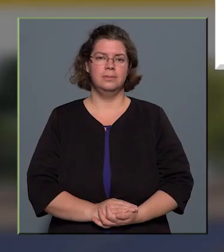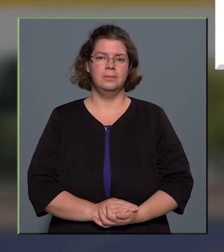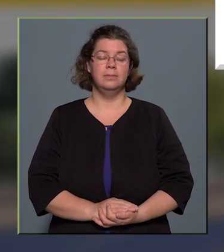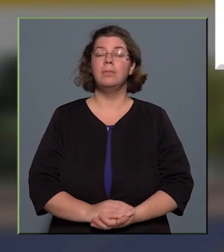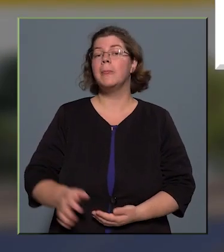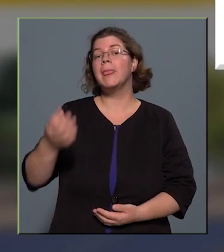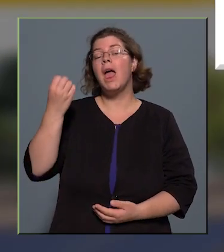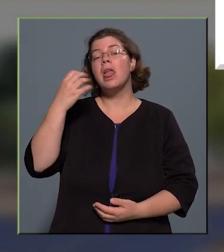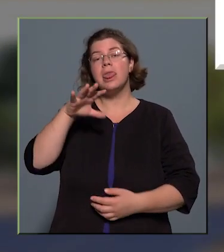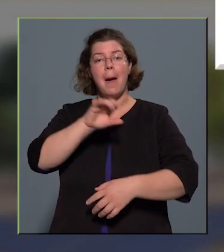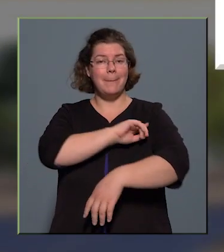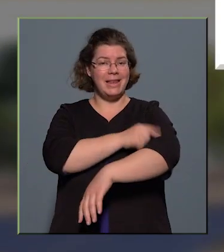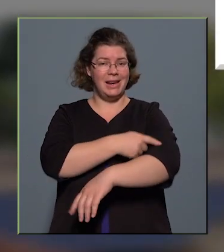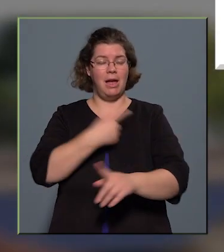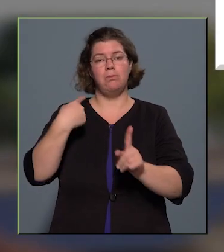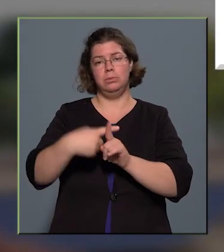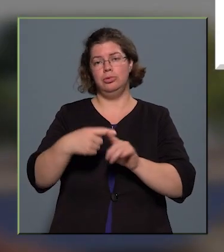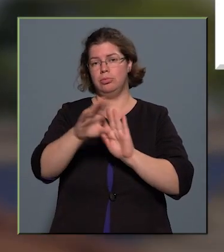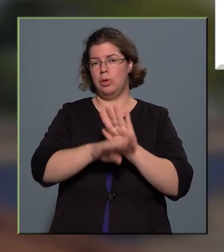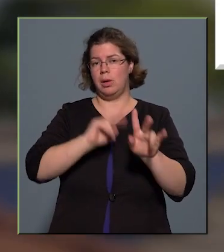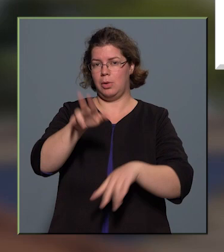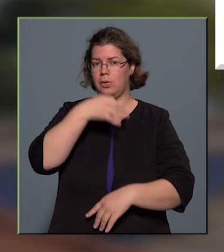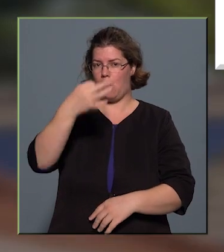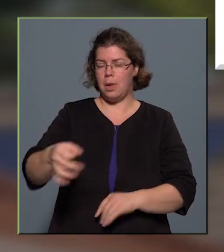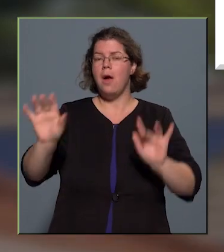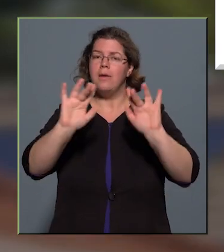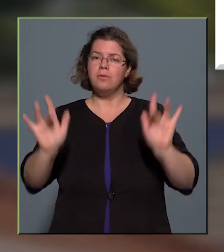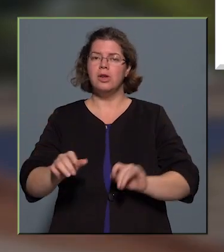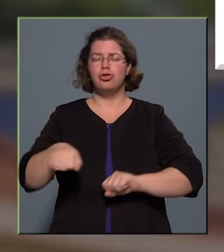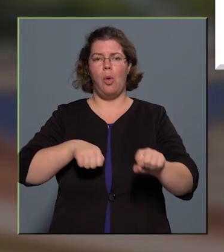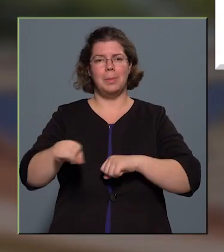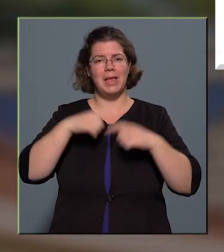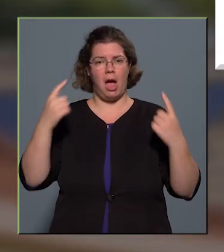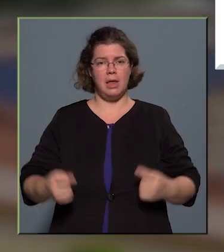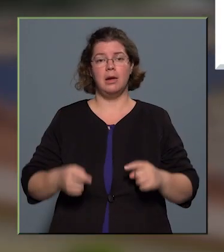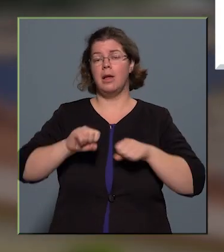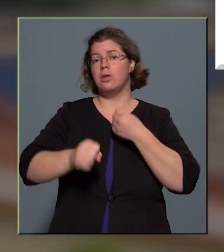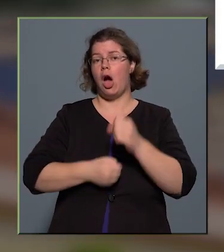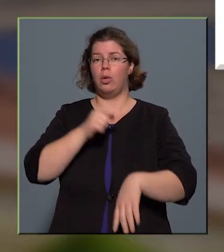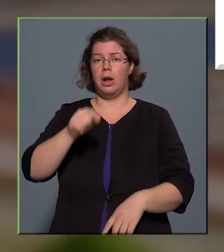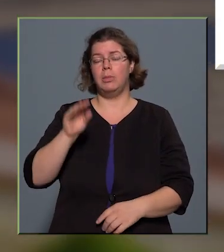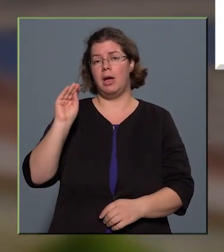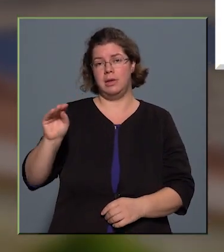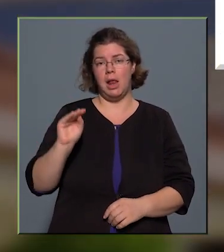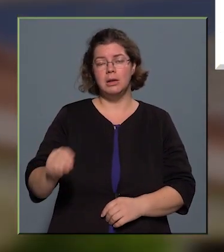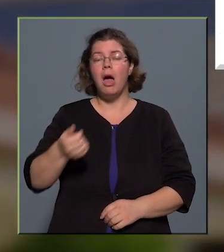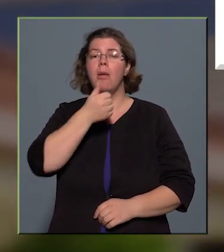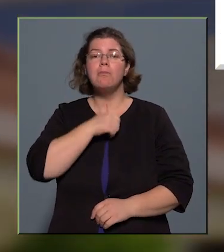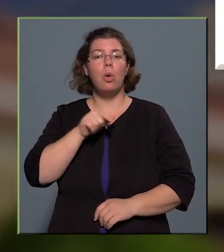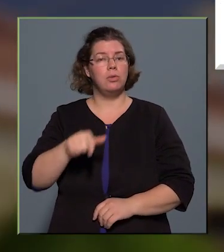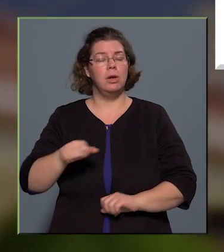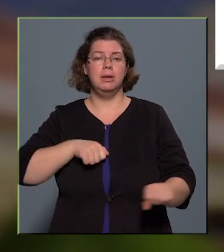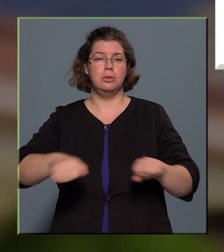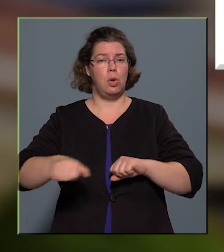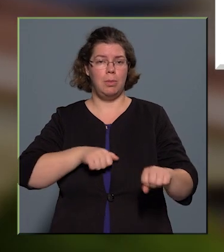A Napenergia Plus programról szóló friss kormányhatározat a gyakorlatban azt jelenti a portfólió